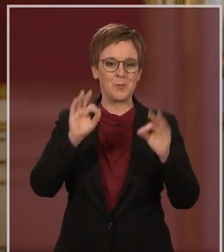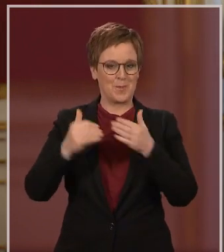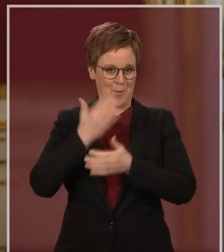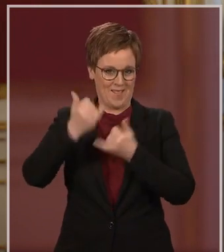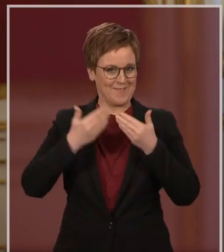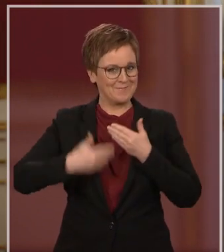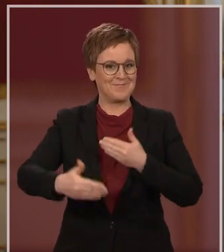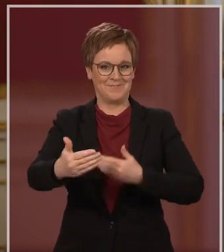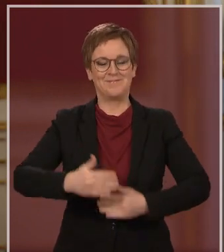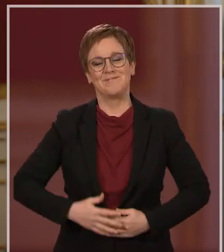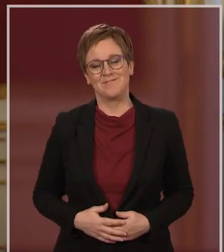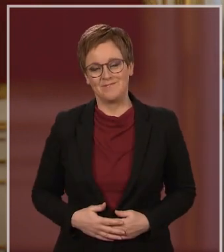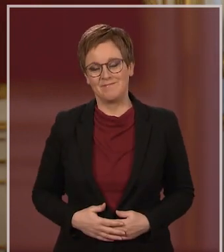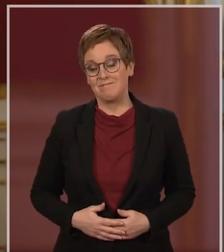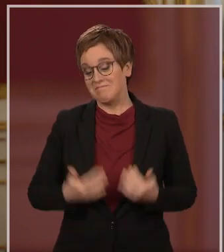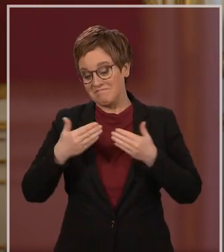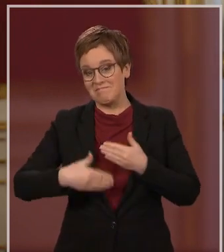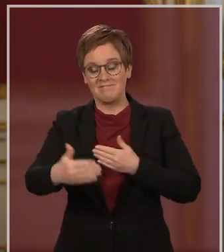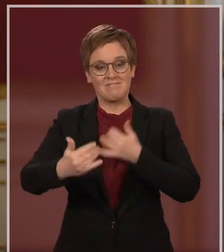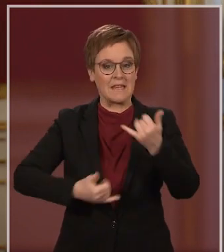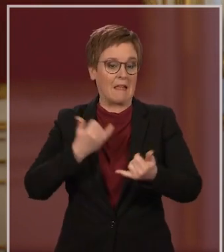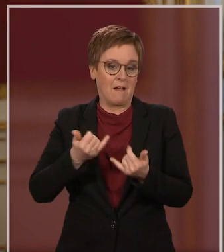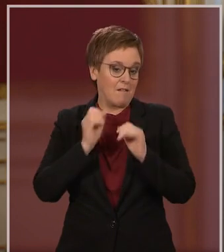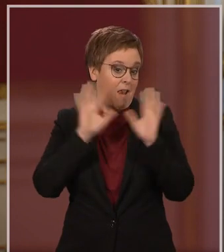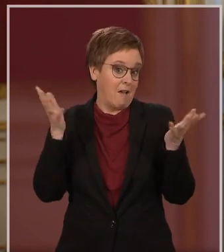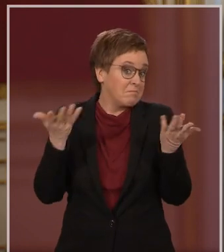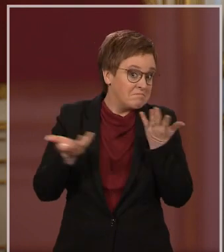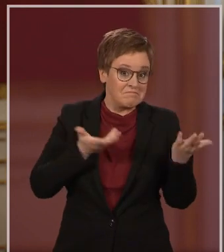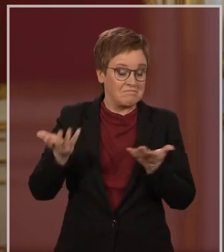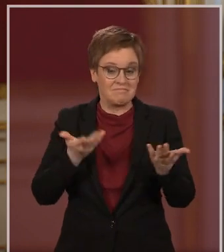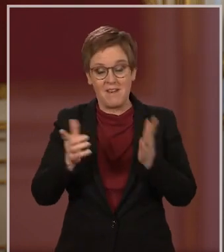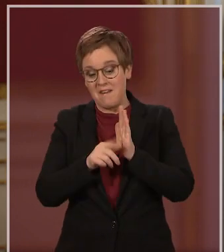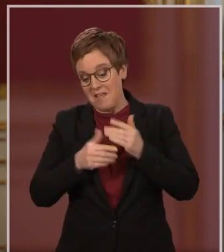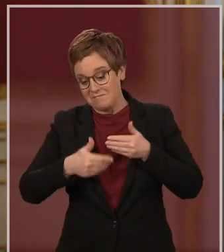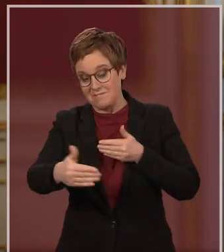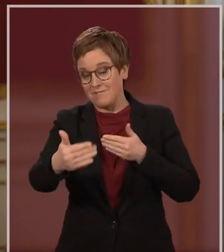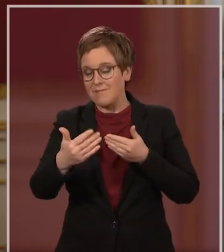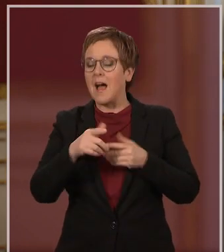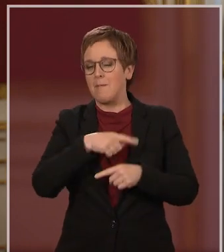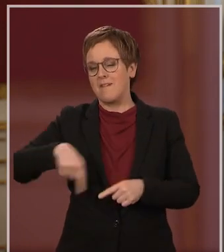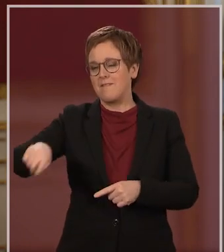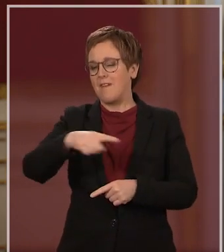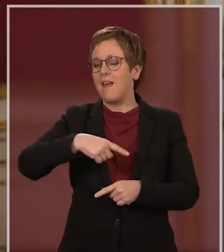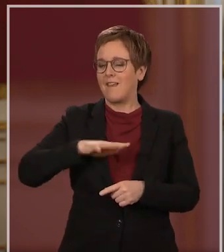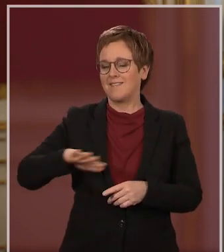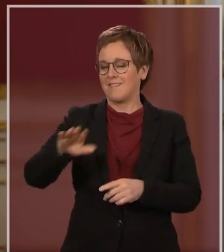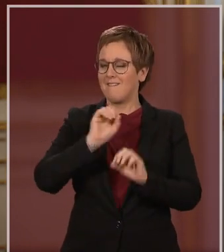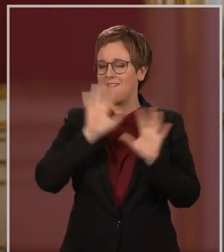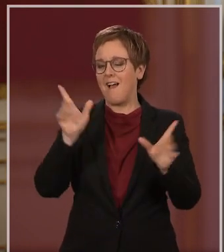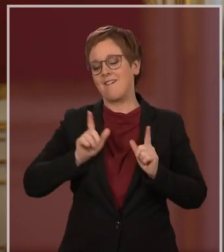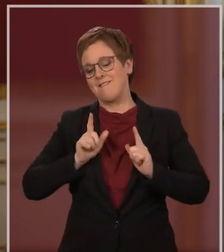gutes neues Jahr. Noch ist es ein unbeschriebenes Blatt, dieses neue Jahr. Aber insgeheim haben wir